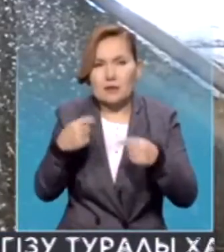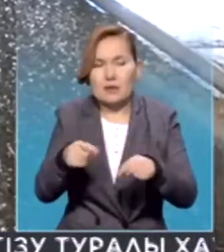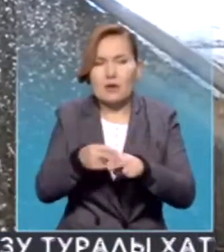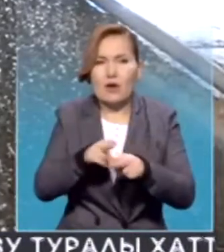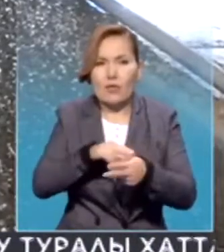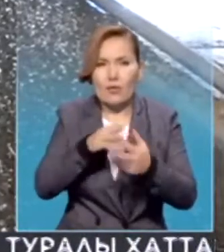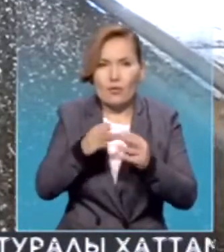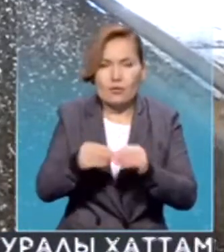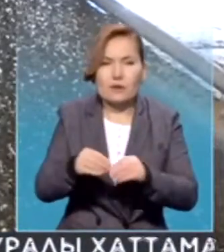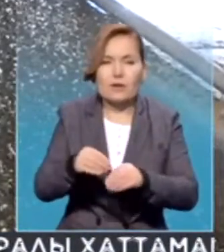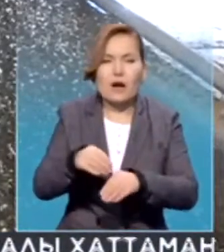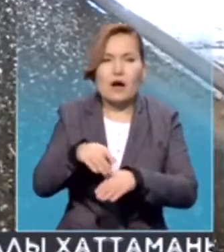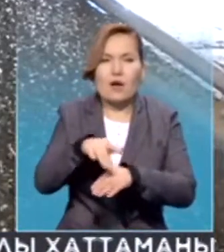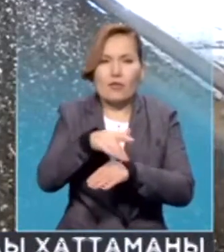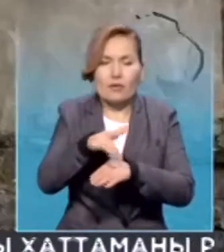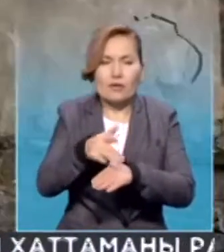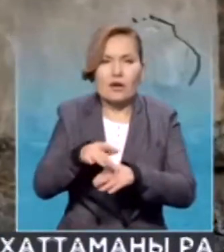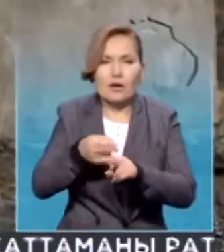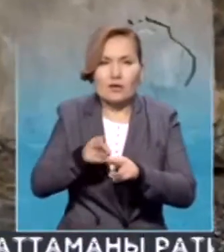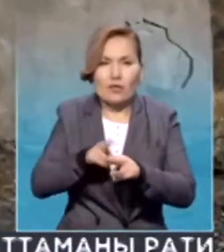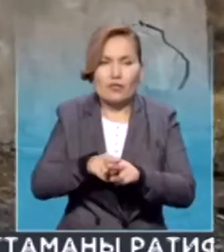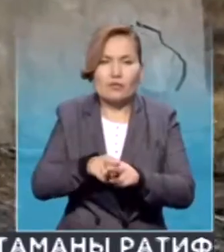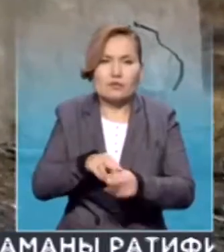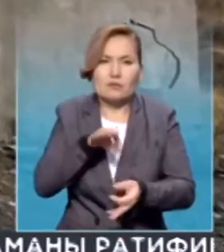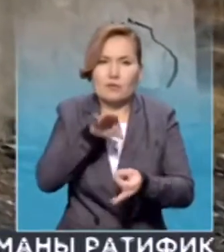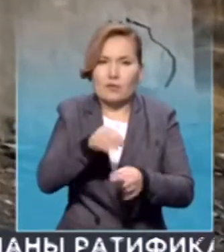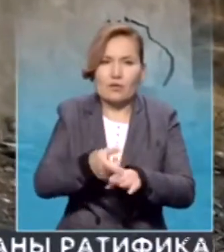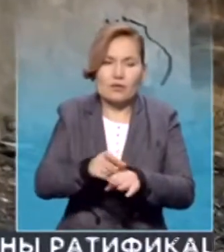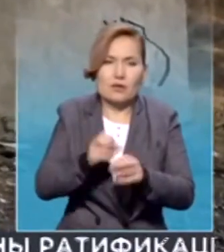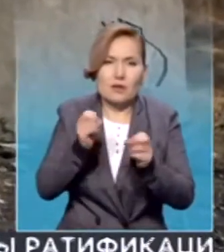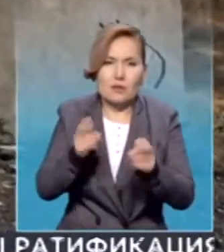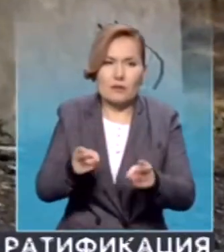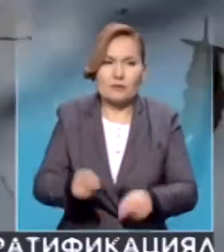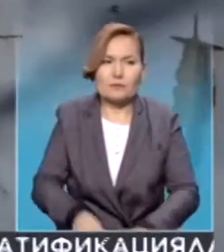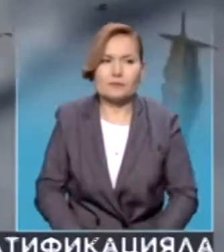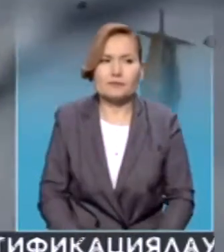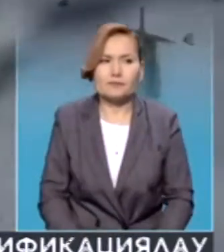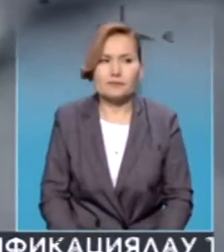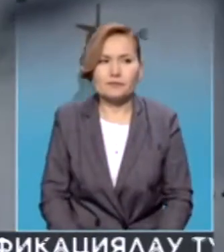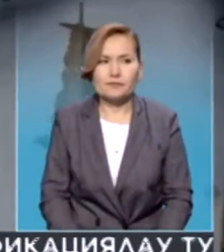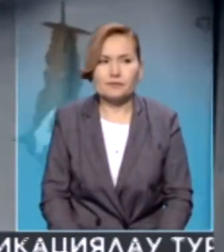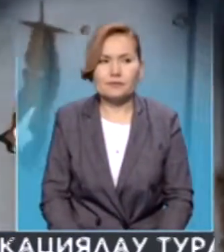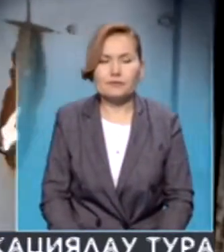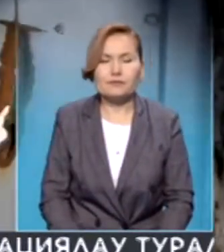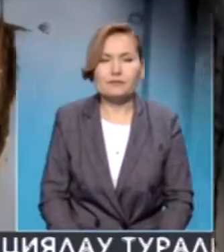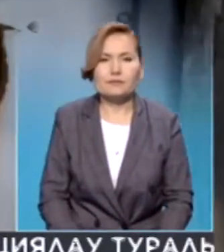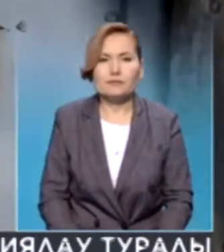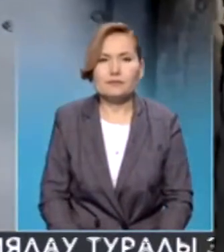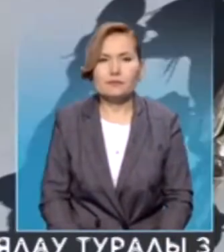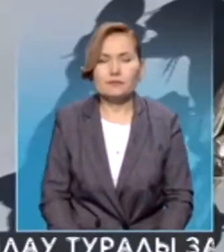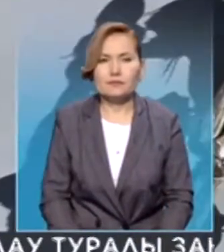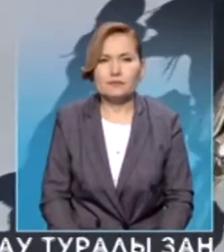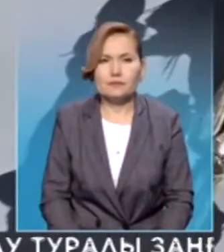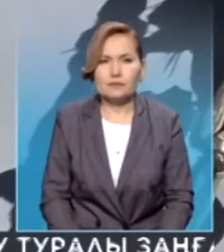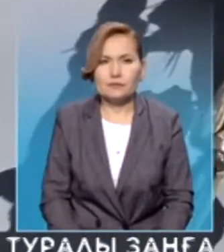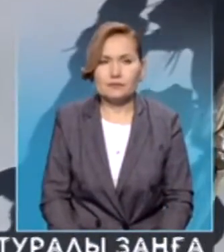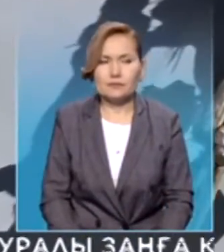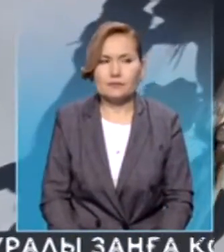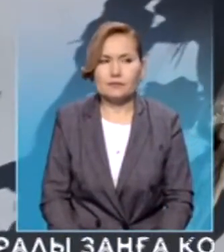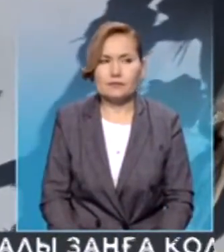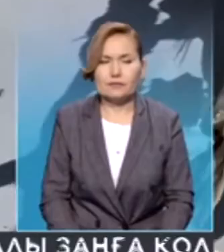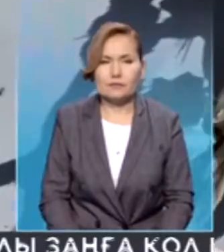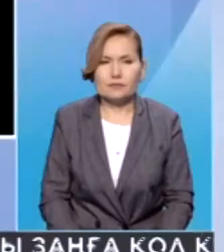сатпағандардың өнімі тау-тау болып қамбада үйіліп тұр. Ержан Жақып, Серік Нұртаза, Қазақстан ұлттық арнасы, Абай